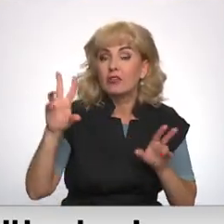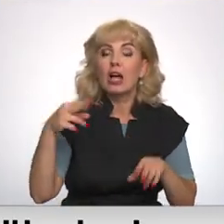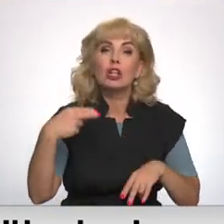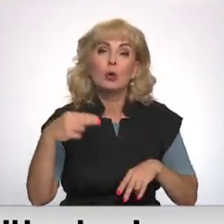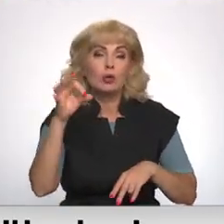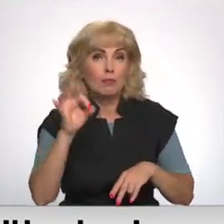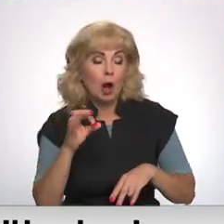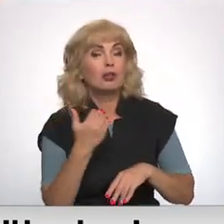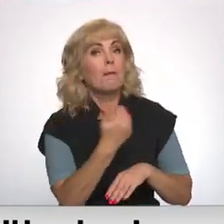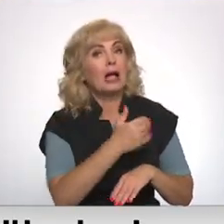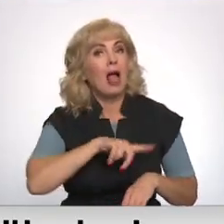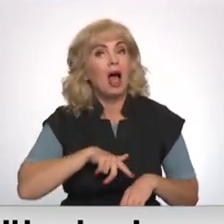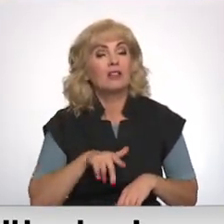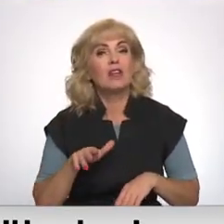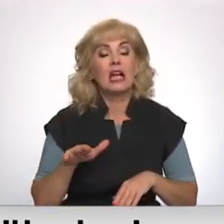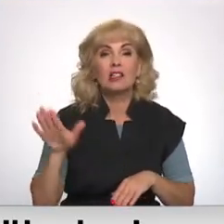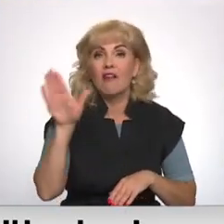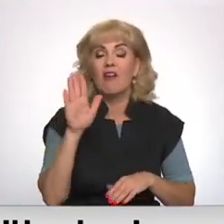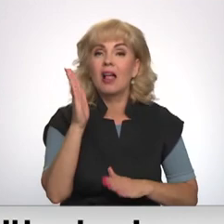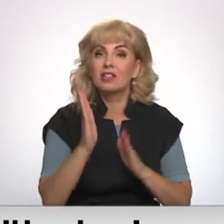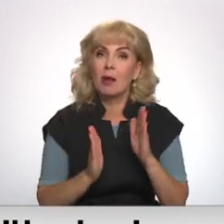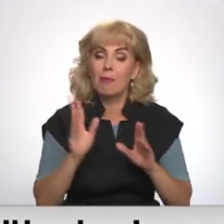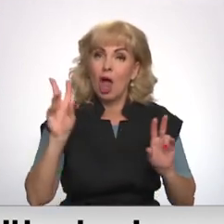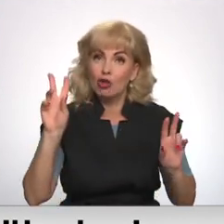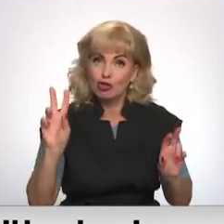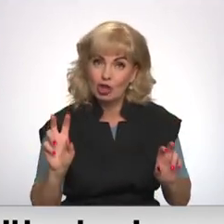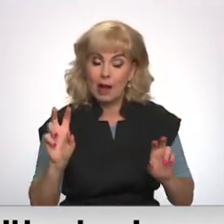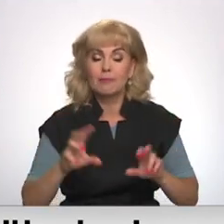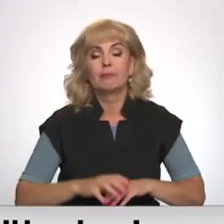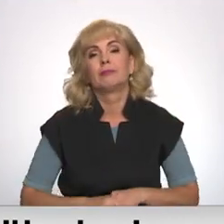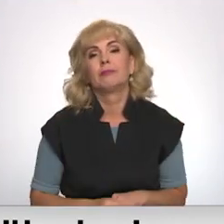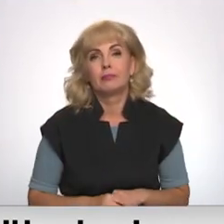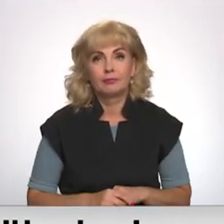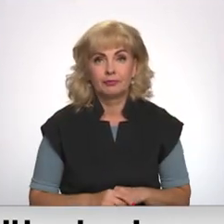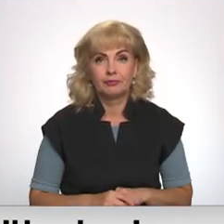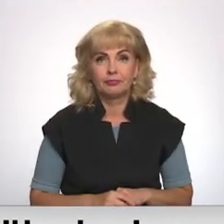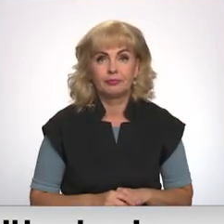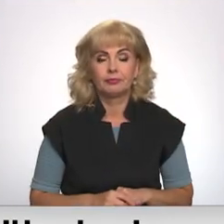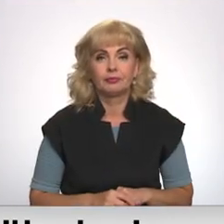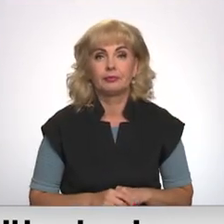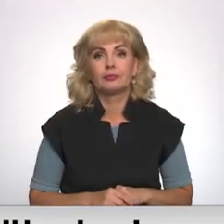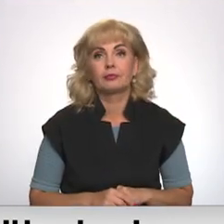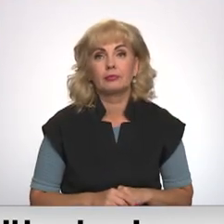20% Latvijas valsts mežiem. Ilja Kozins, Ivo Žepickis, Dzintars Spriņģis, Latvijas televīzija.